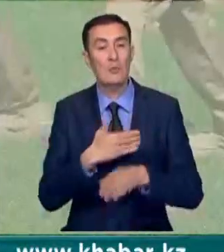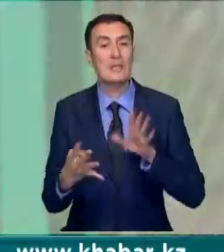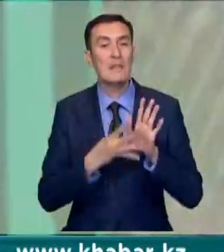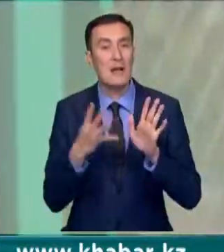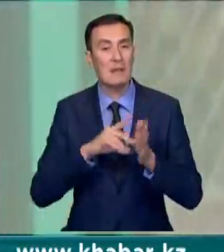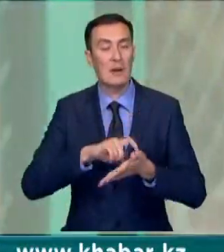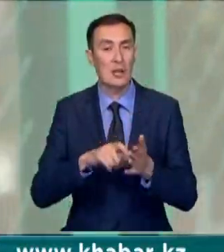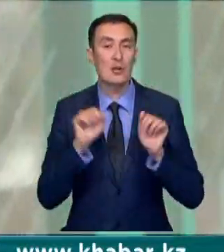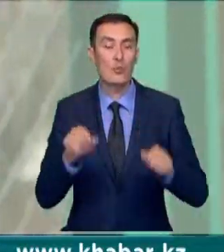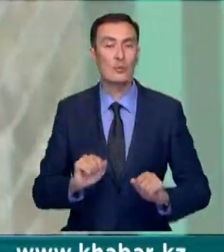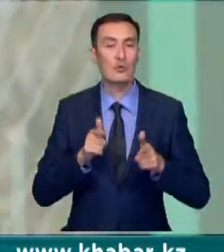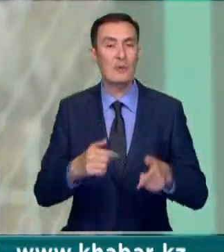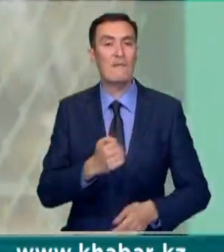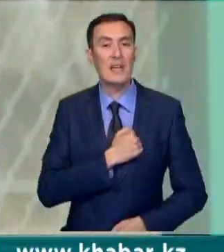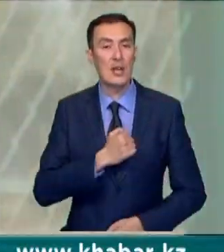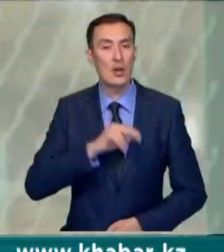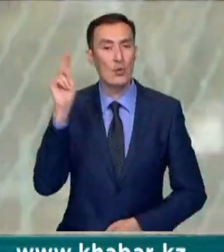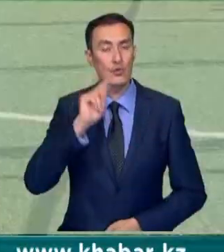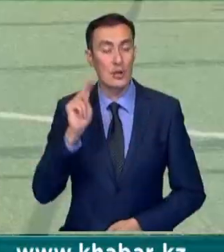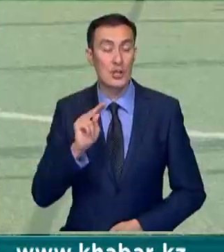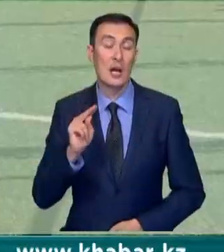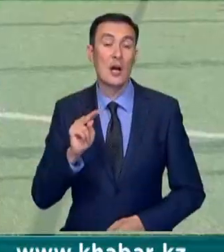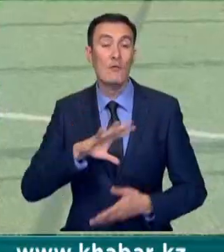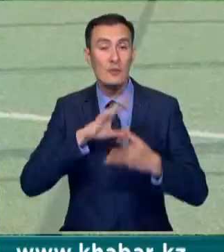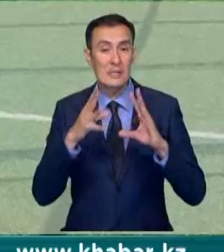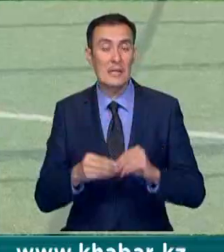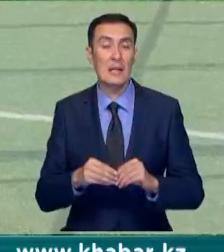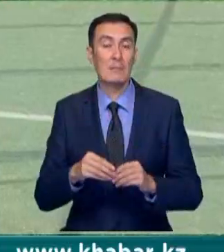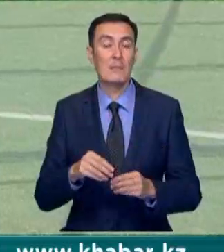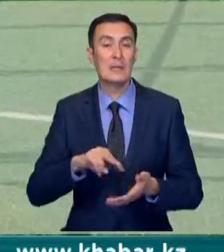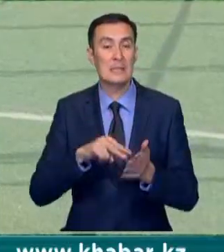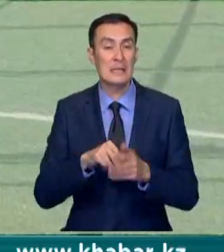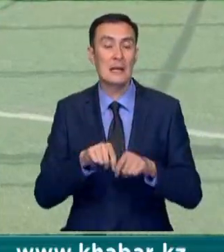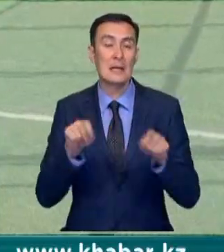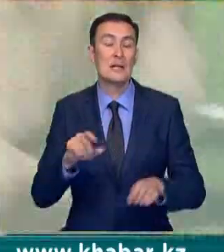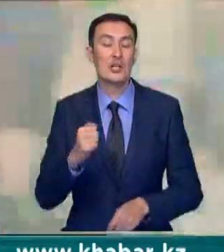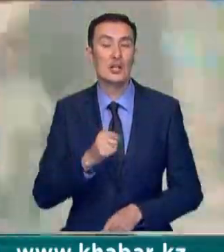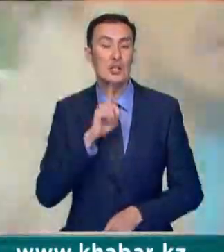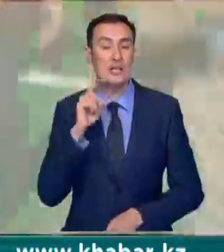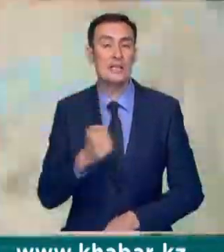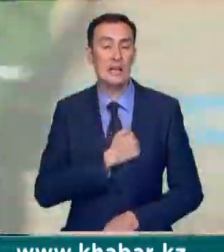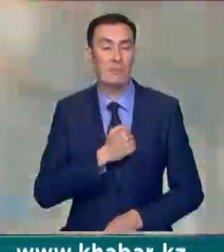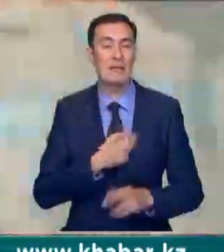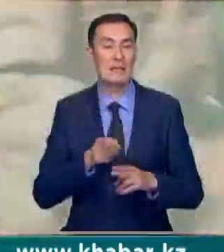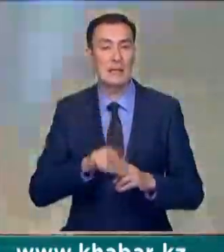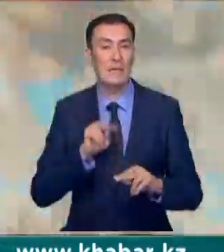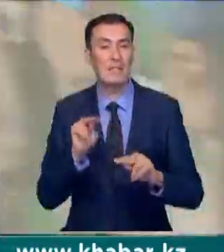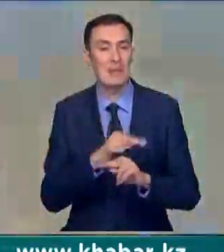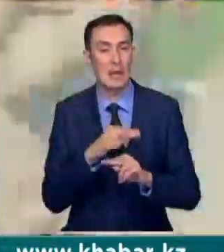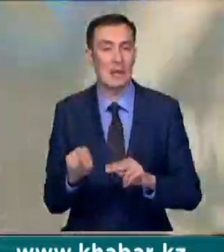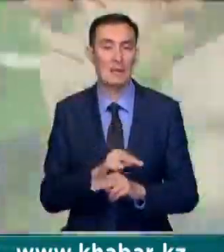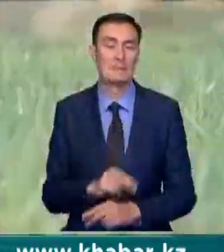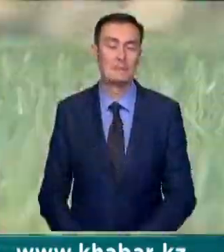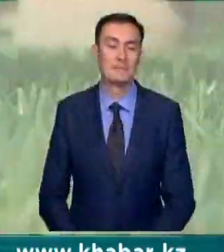класса они могут поступить в военное училище. В целом, основная цель создания классов «ЖАЗ-Сарбаз» – патриотическое воспитание.